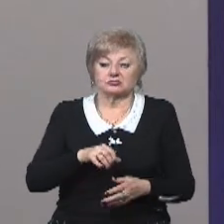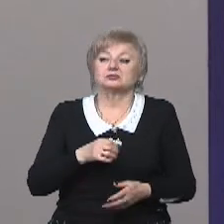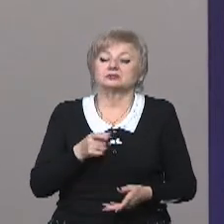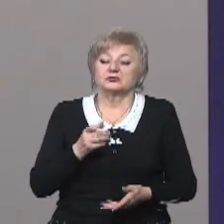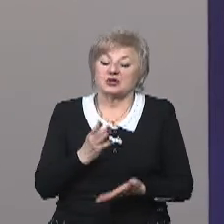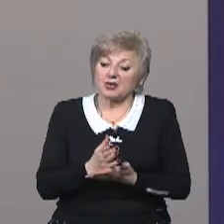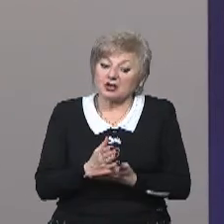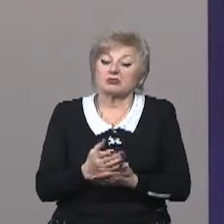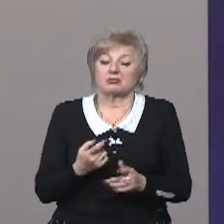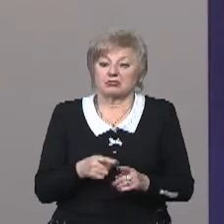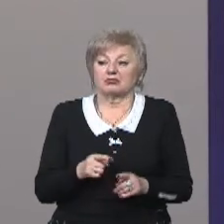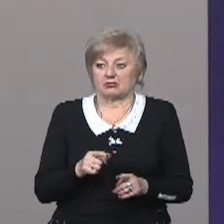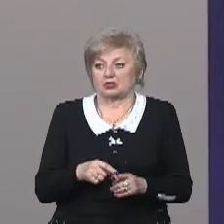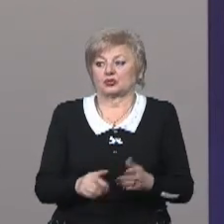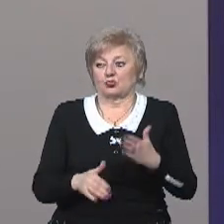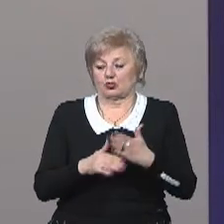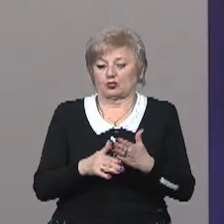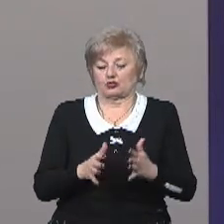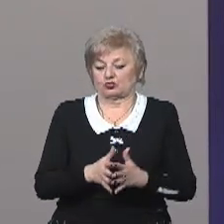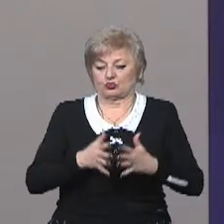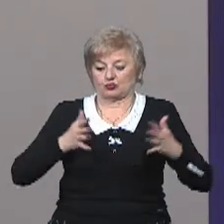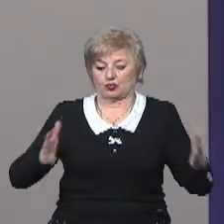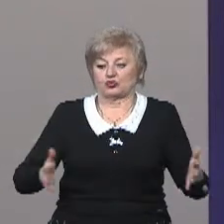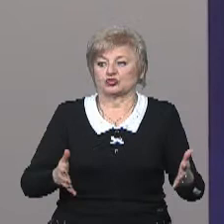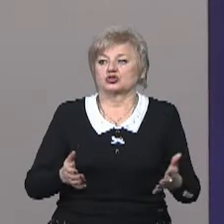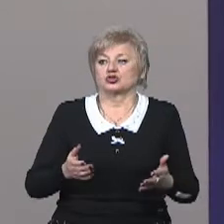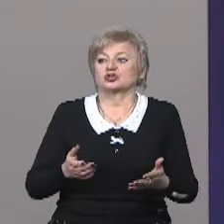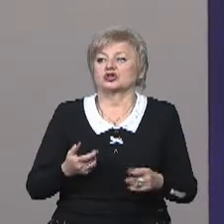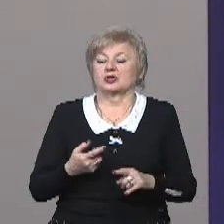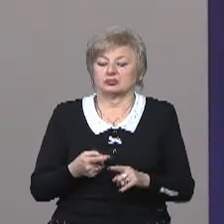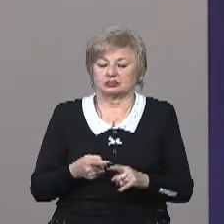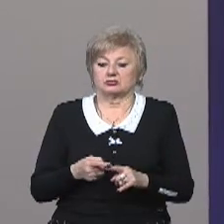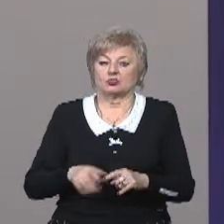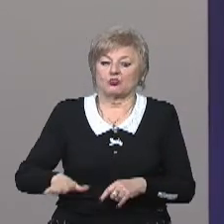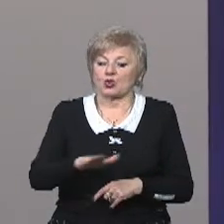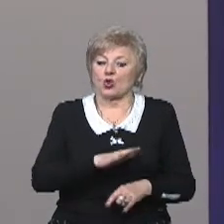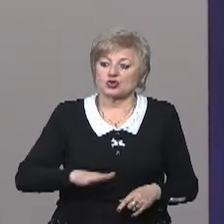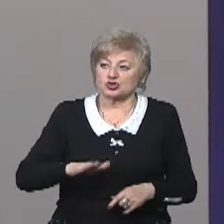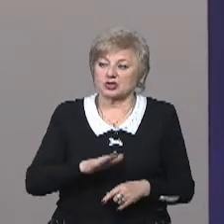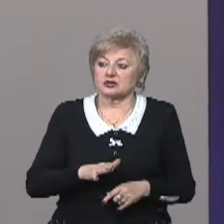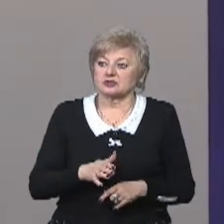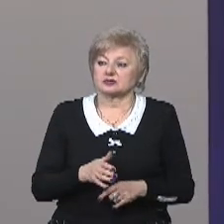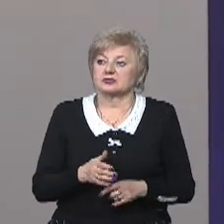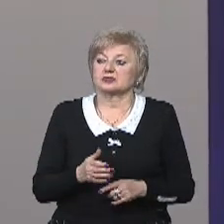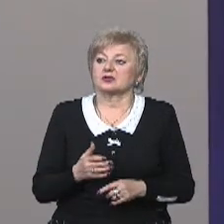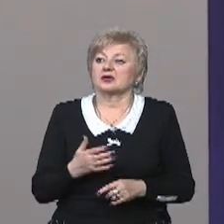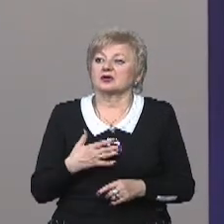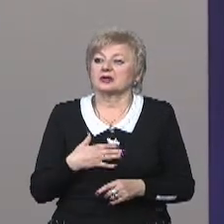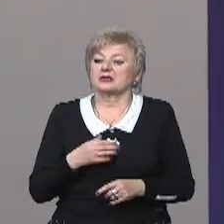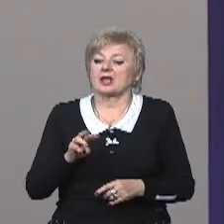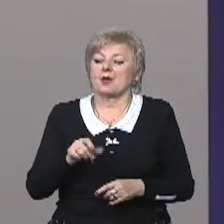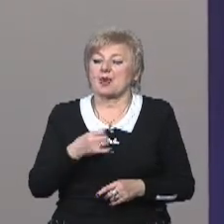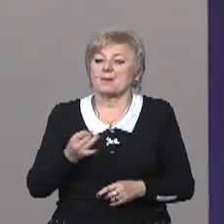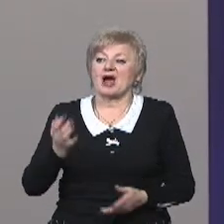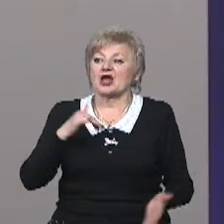і яку ми маємо, власне, в результаті кредитування компанії, з якою Геннадій Миколаївич вже говорив. В нас на сторінці Мамайгора ми